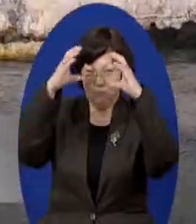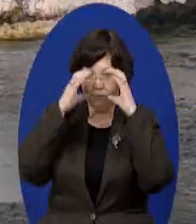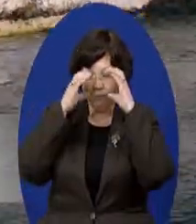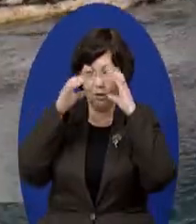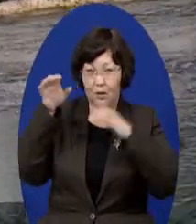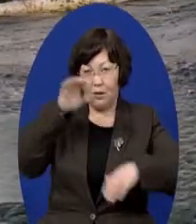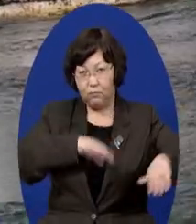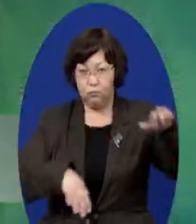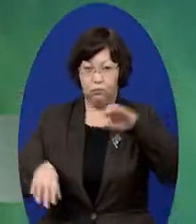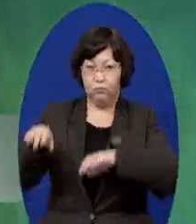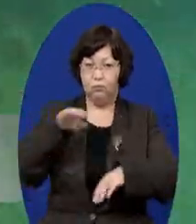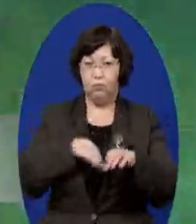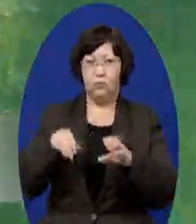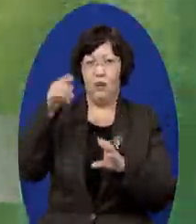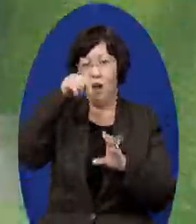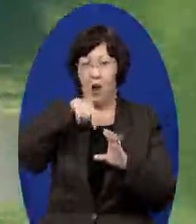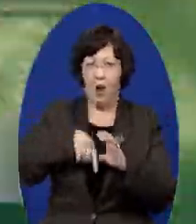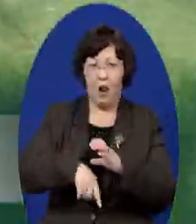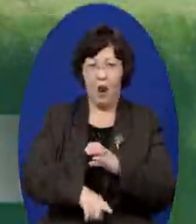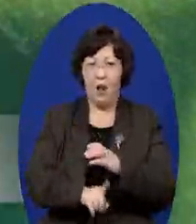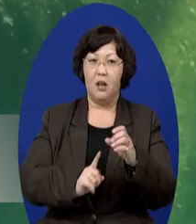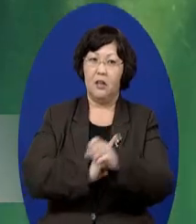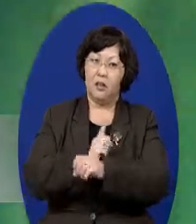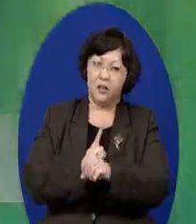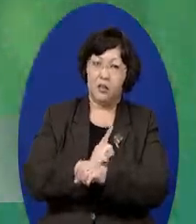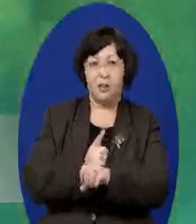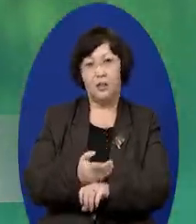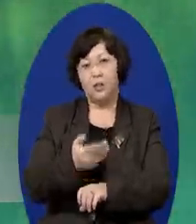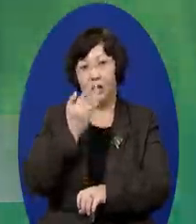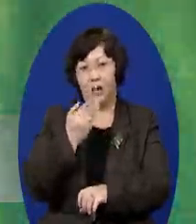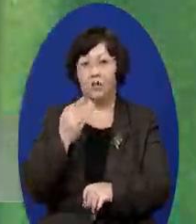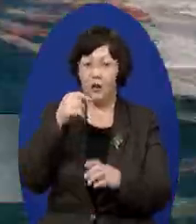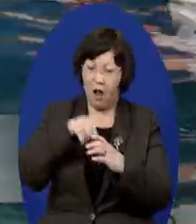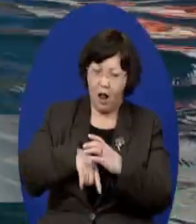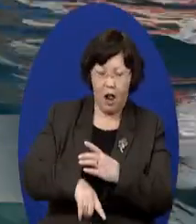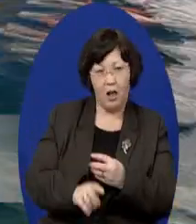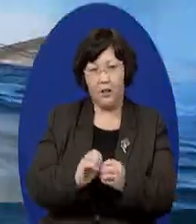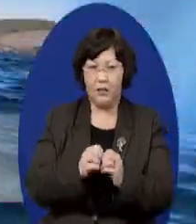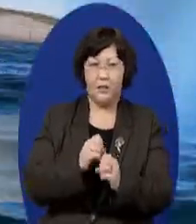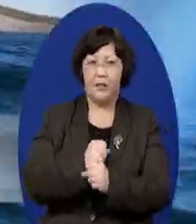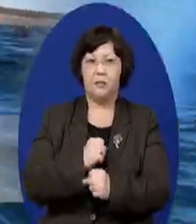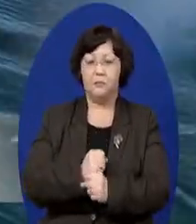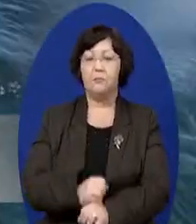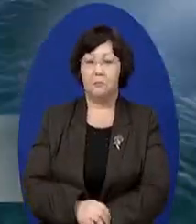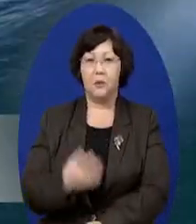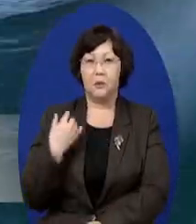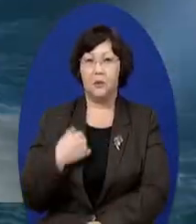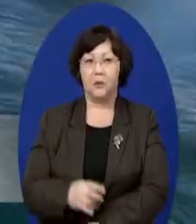нэг орхтой бол одоо нэг цаг болох, цаг гарам болох гэдэг бол тохиолдлууд бас байсан.